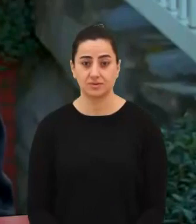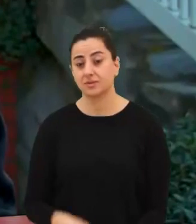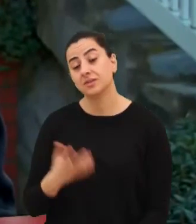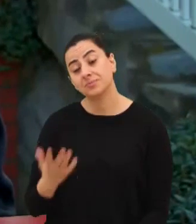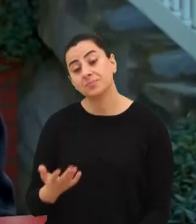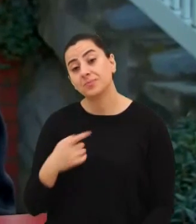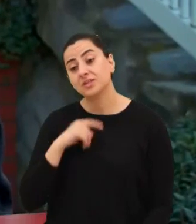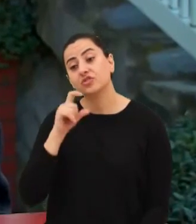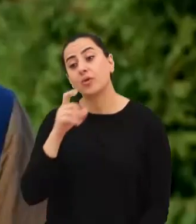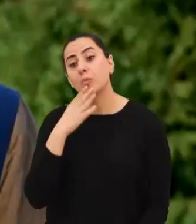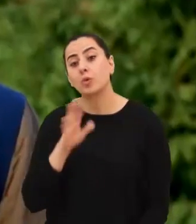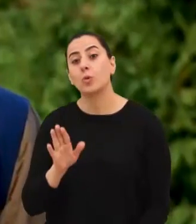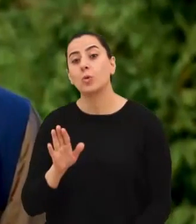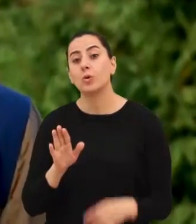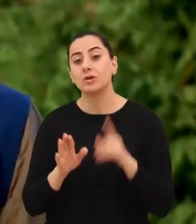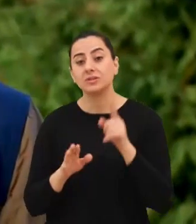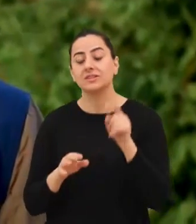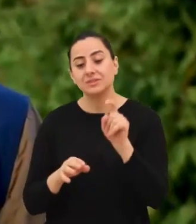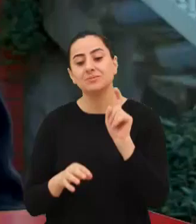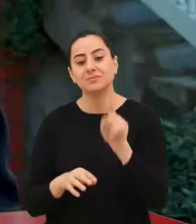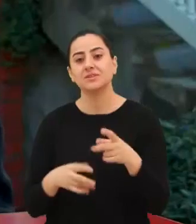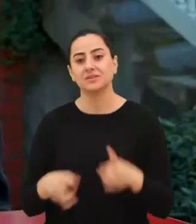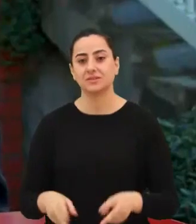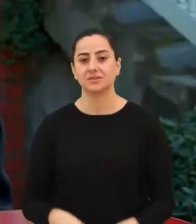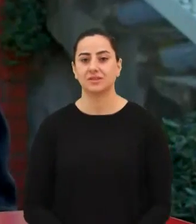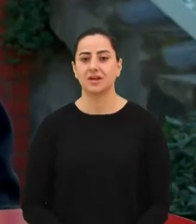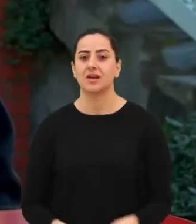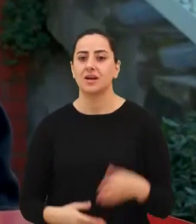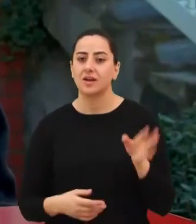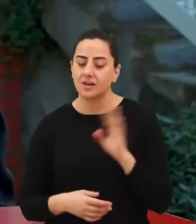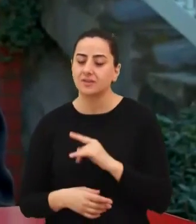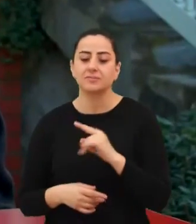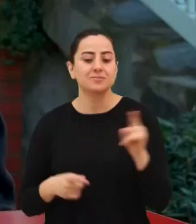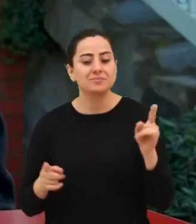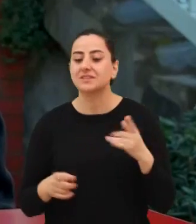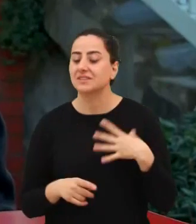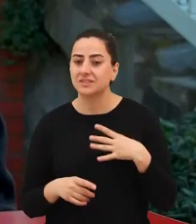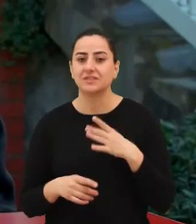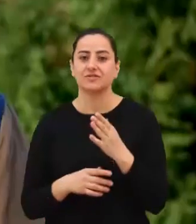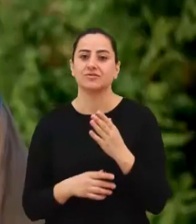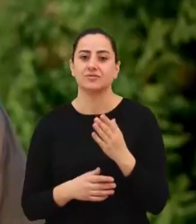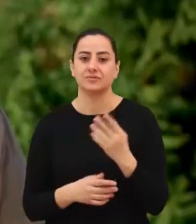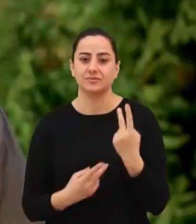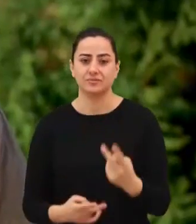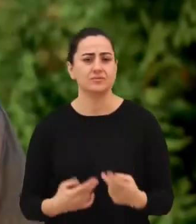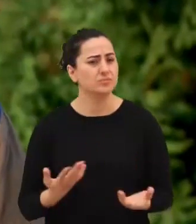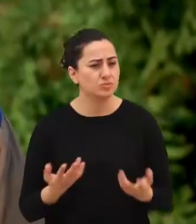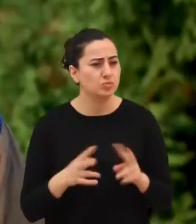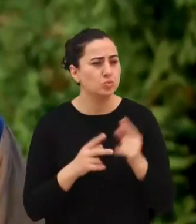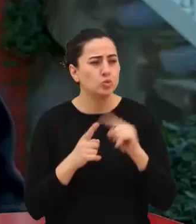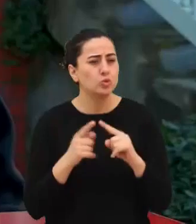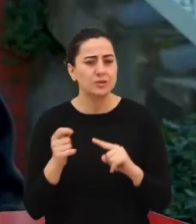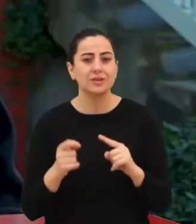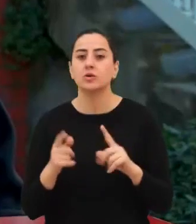Sevgili Muğdim, Şükrü Gold Card alabilirsiniz. Her türlü ayrıcalıklardan yararlanabilirsiniz. Muğdi mi? Muğdi nedir